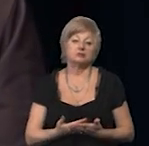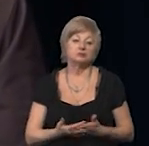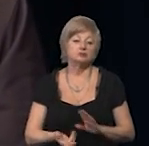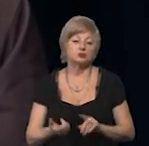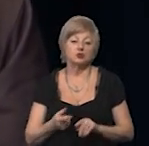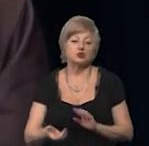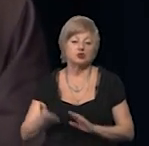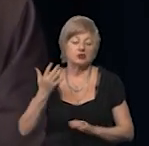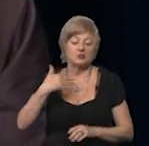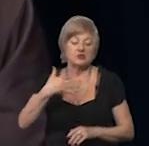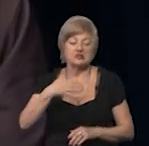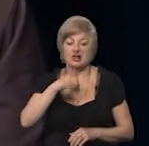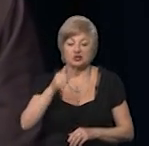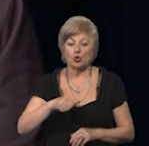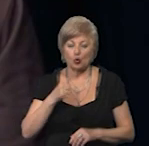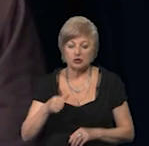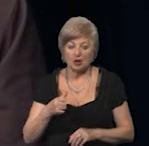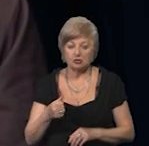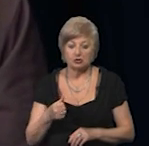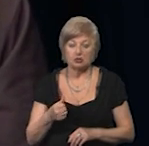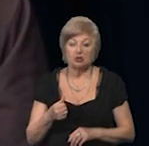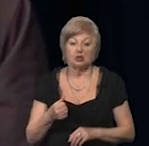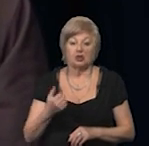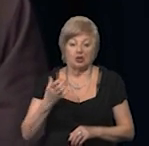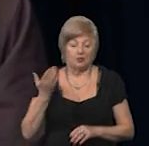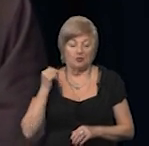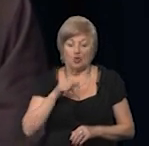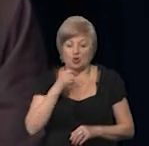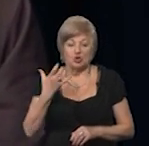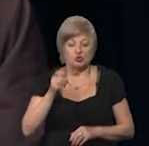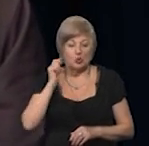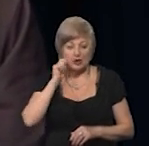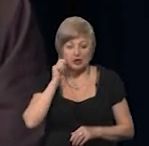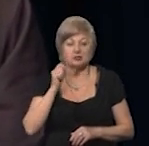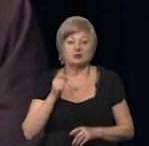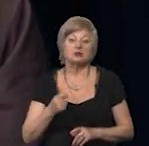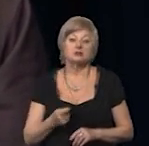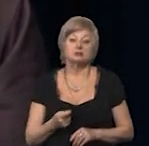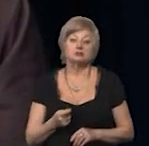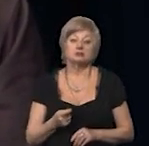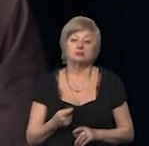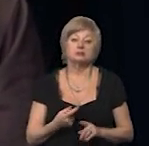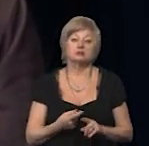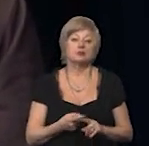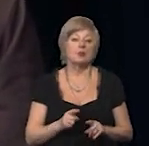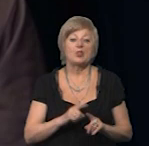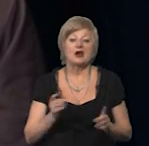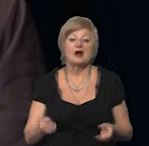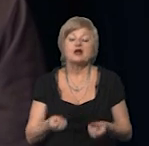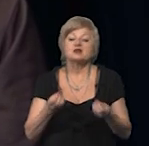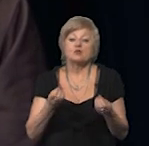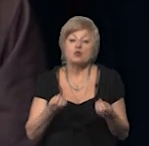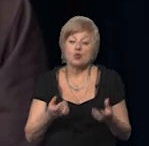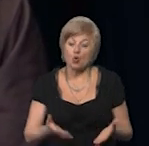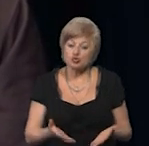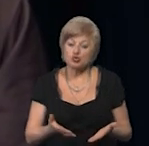приблизно 50-ті роки того сторіччя, 20-го, для спрощення, скажімо так, да?